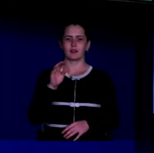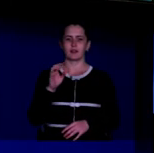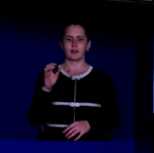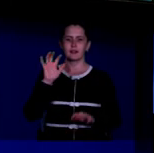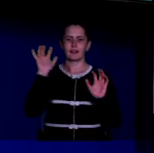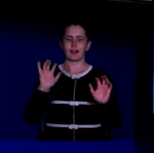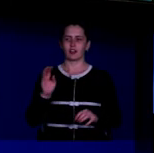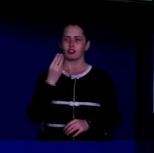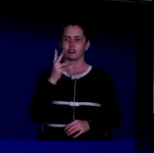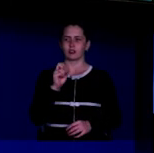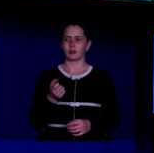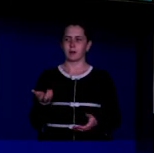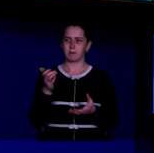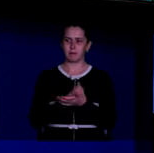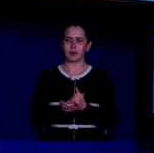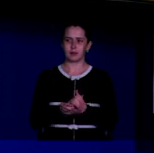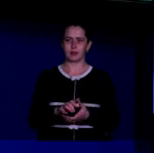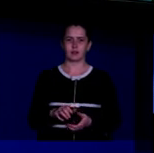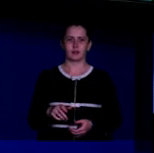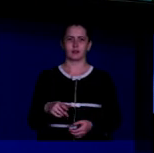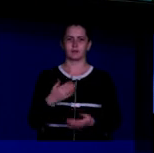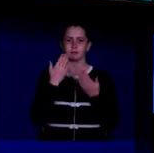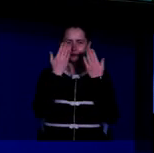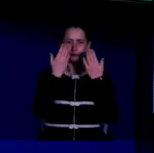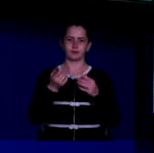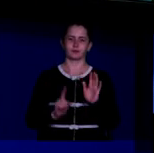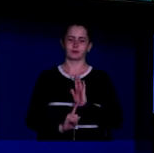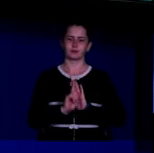шейка». Познакомимся, ребята, с произведением.